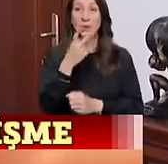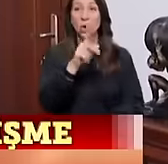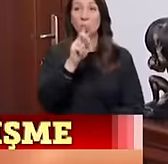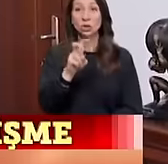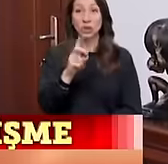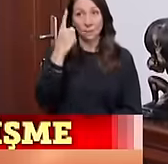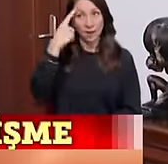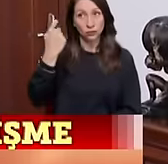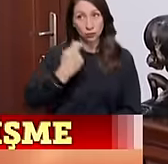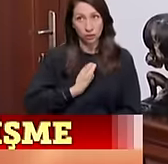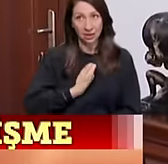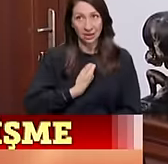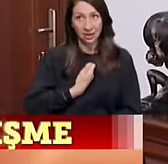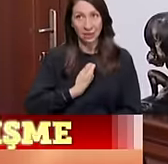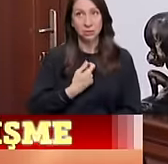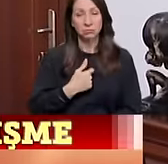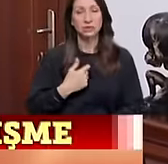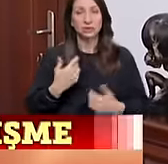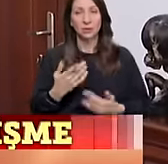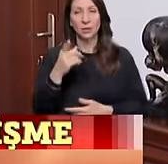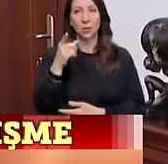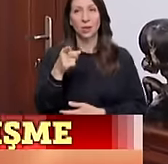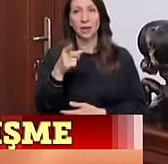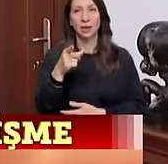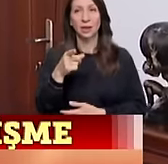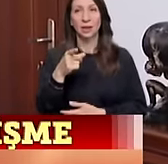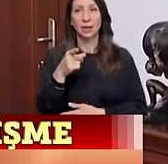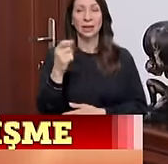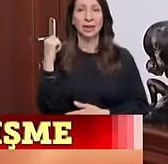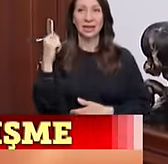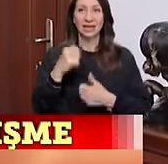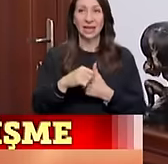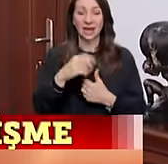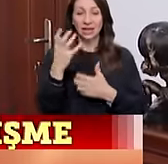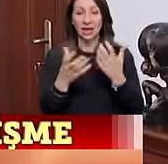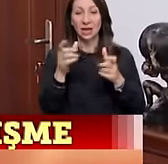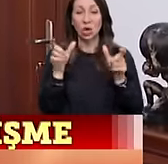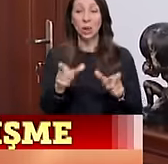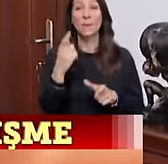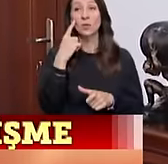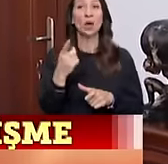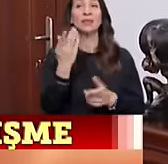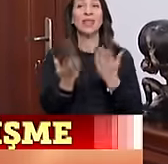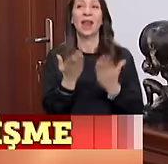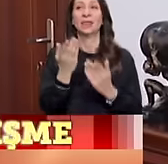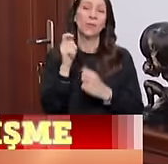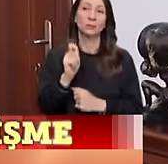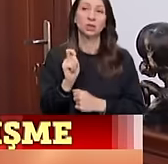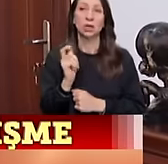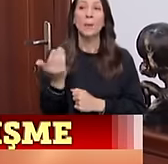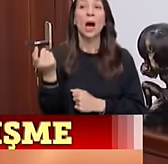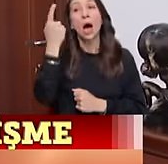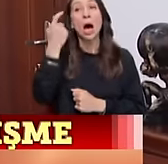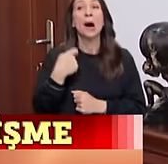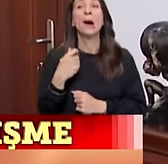bize başvurulsaydı biz tabii ki orayı tekrardan yangın önlemleri açısından değerlendirecektik.